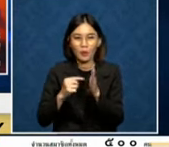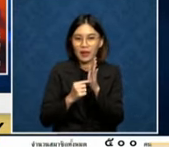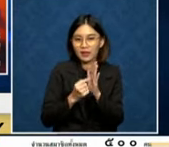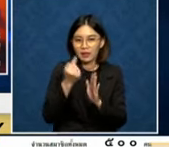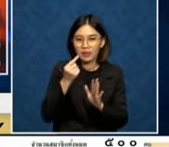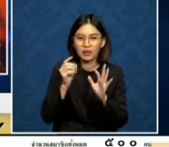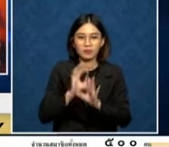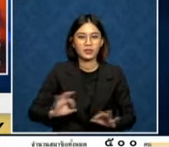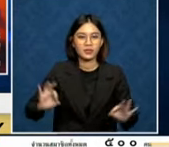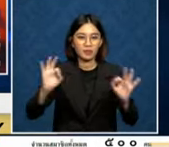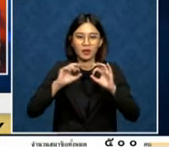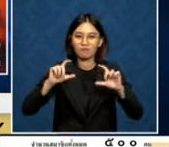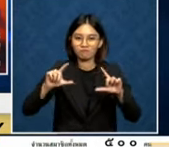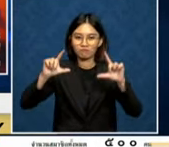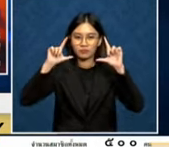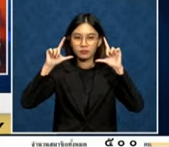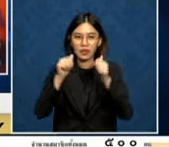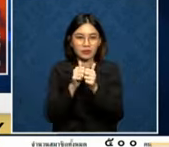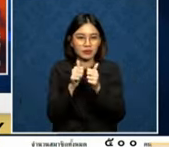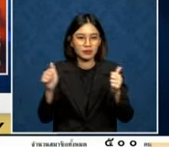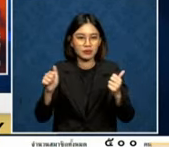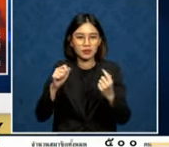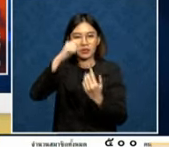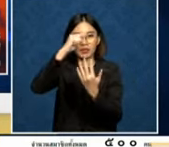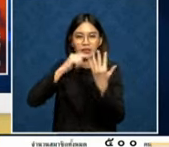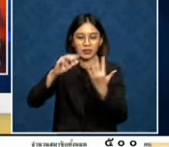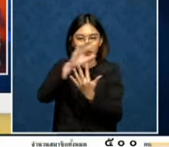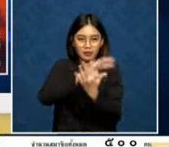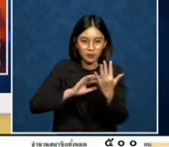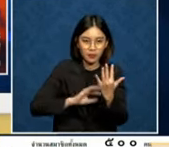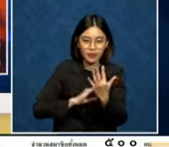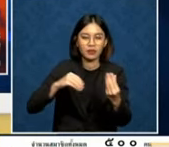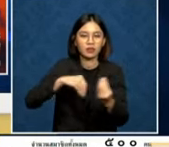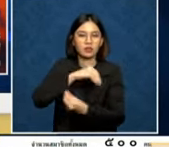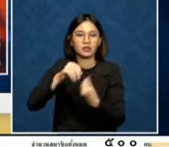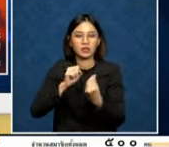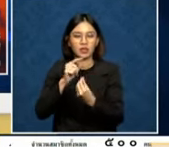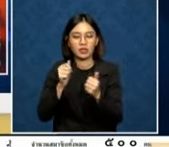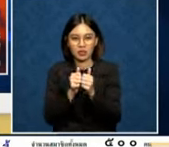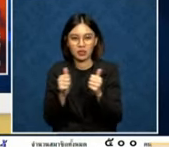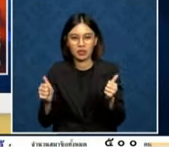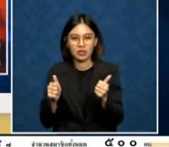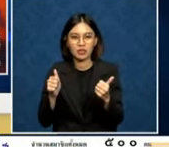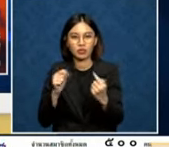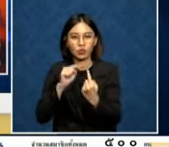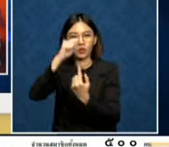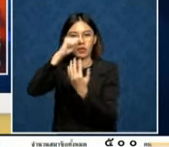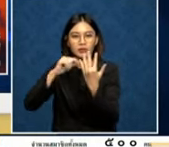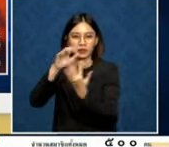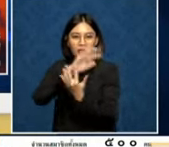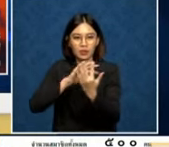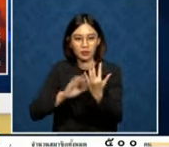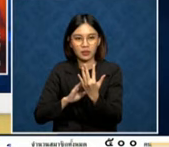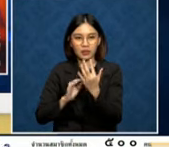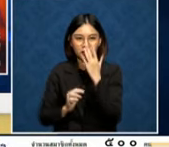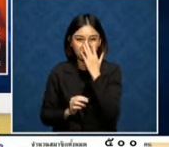สำคัญในการสร้างภาพลักษณ์ที่ดีครับให้กับประเทศไทยนะครับและเศรษฐกิจที่ดีให้กับประเทศด้วย